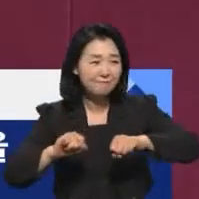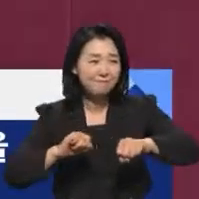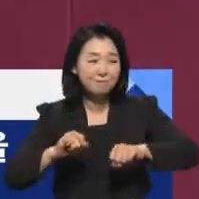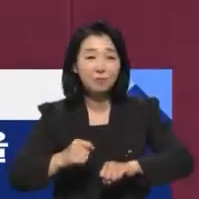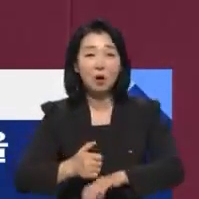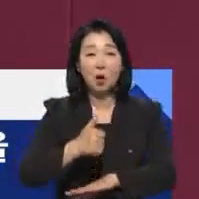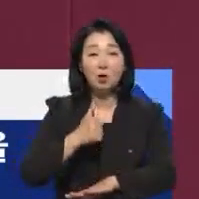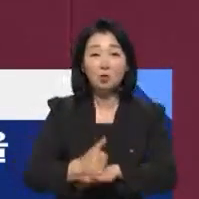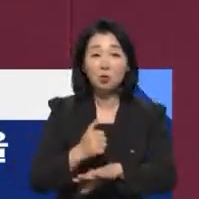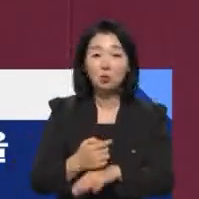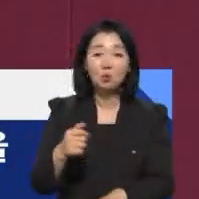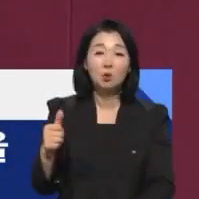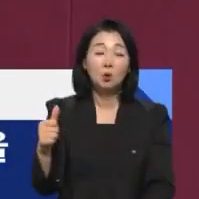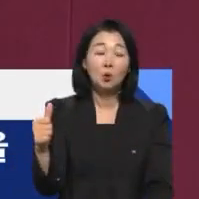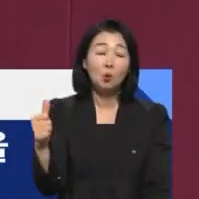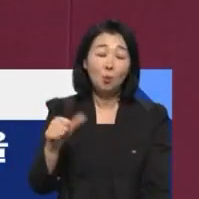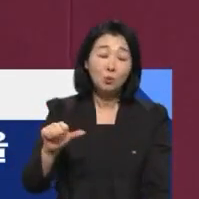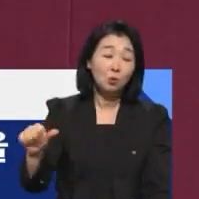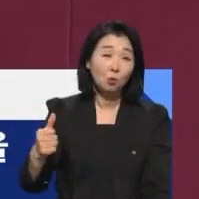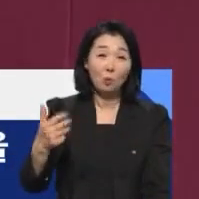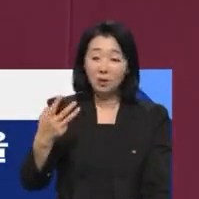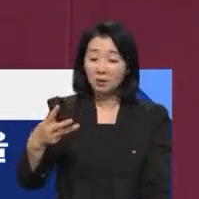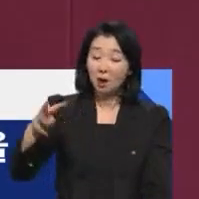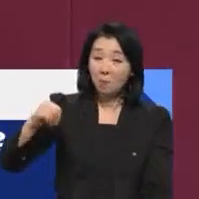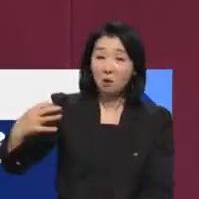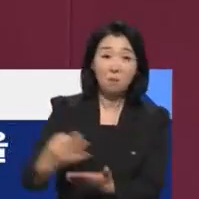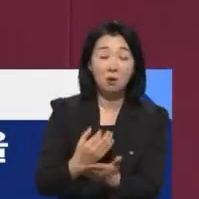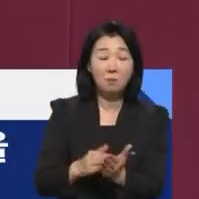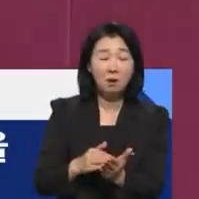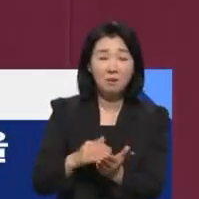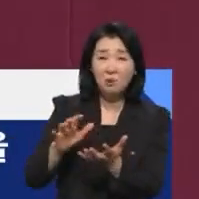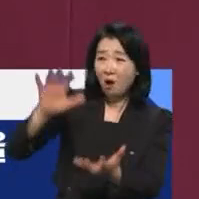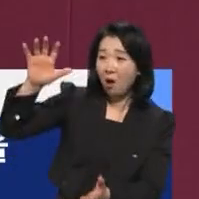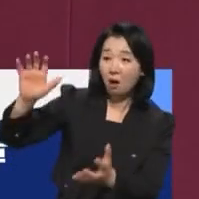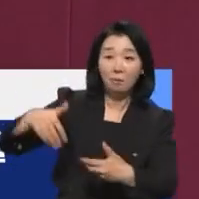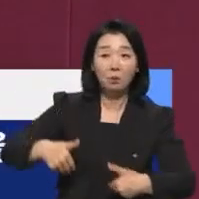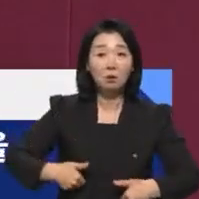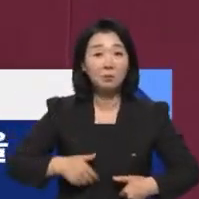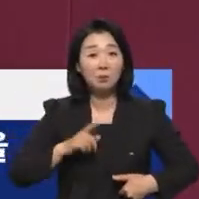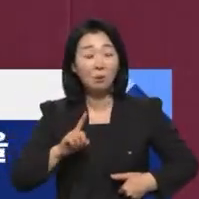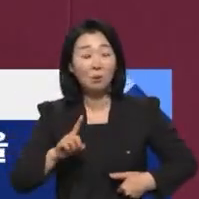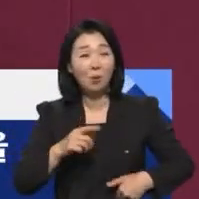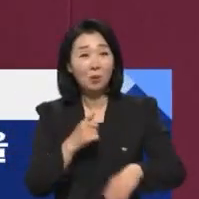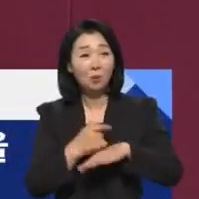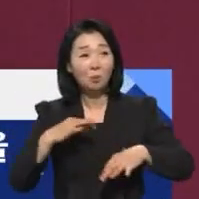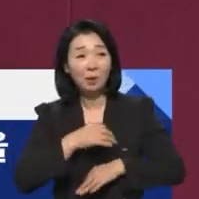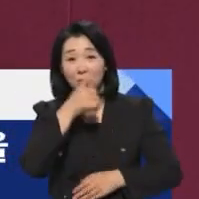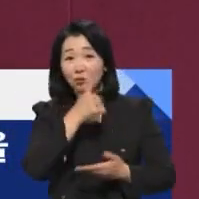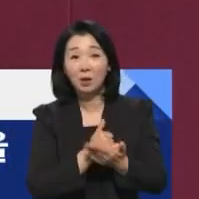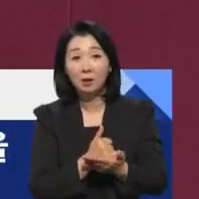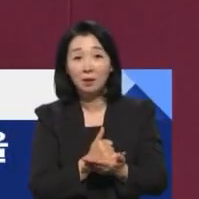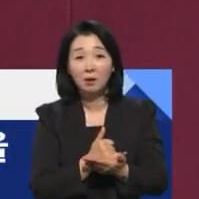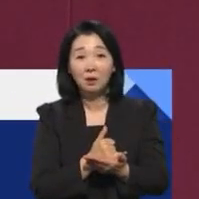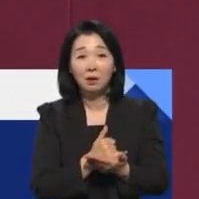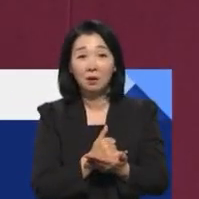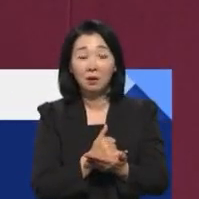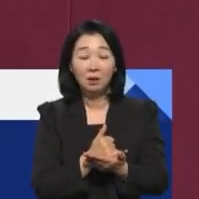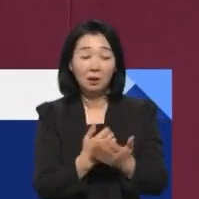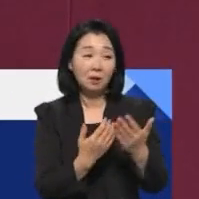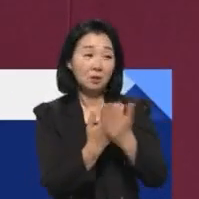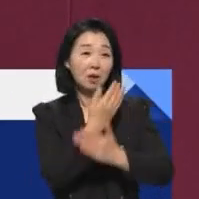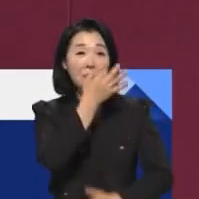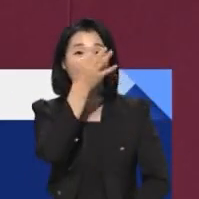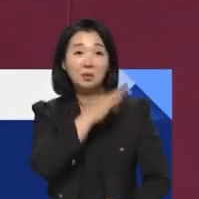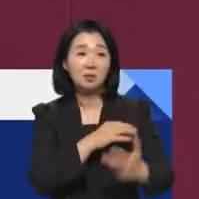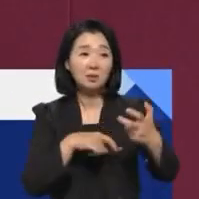5,503억 원을 벌었음에도 더 많이 벌었어야 한다라며 배임죄라고 주장합니다. 개발 이익의